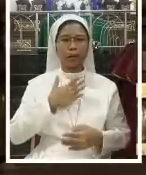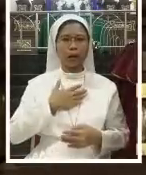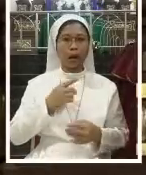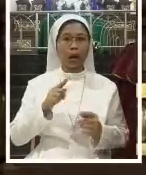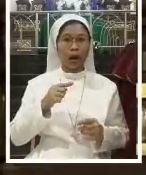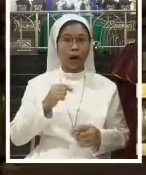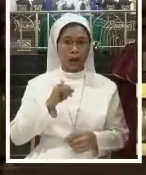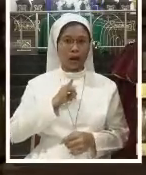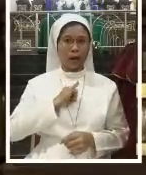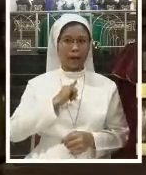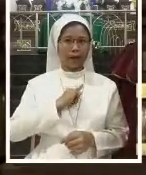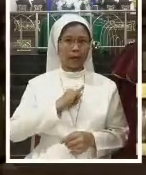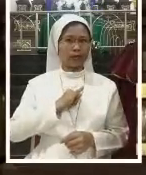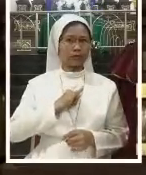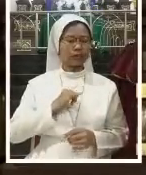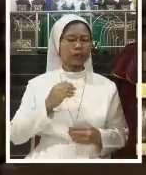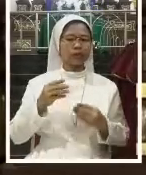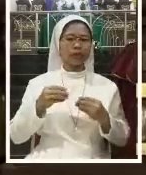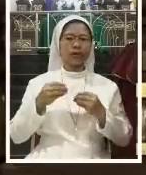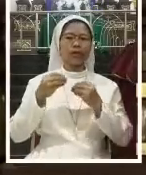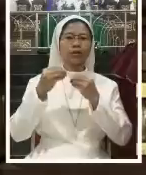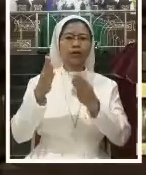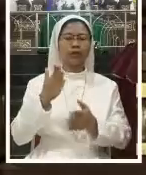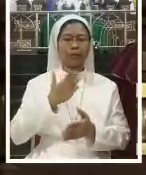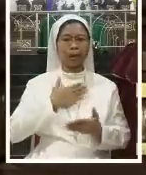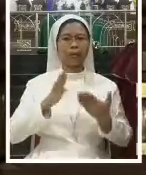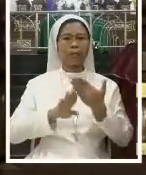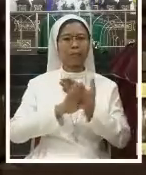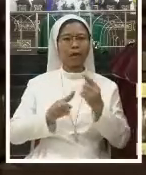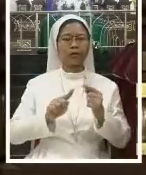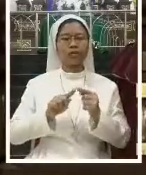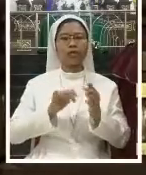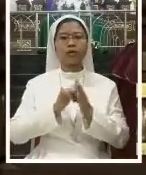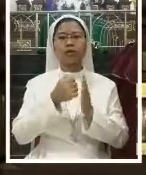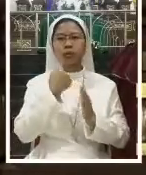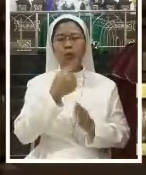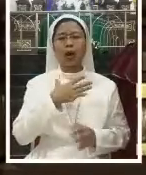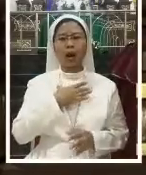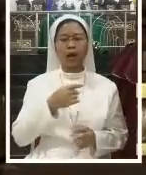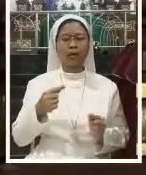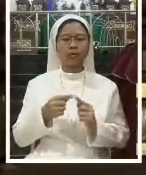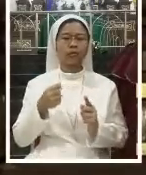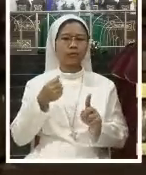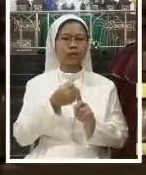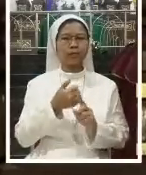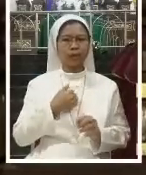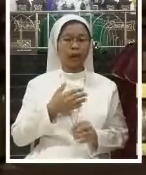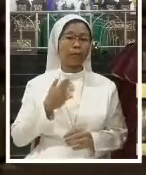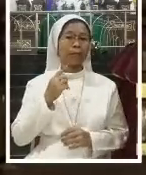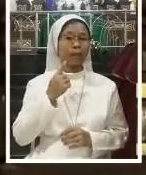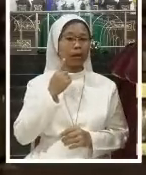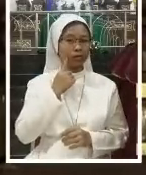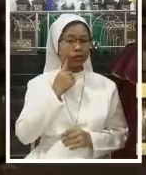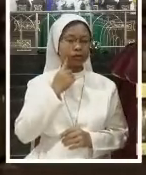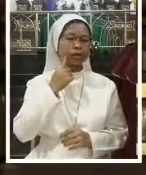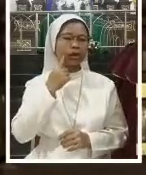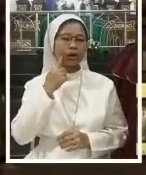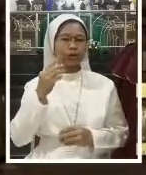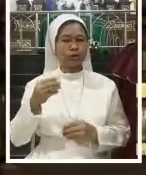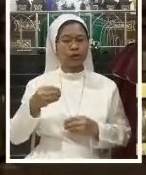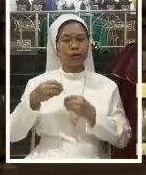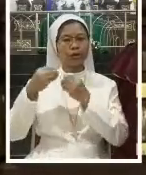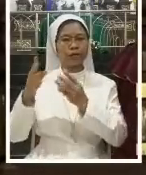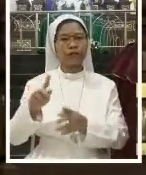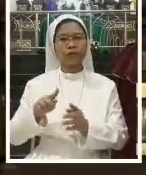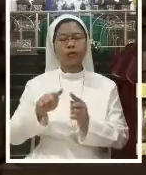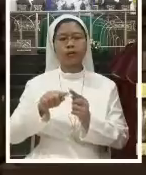Ang sakong likod itinaya ko sa mga naghampak sako. Ang sakong pisngi sa mga nagrabnos kan sakong